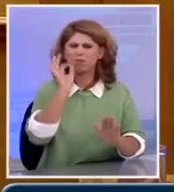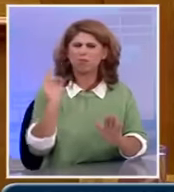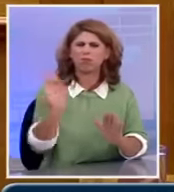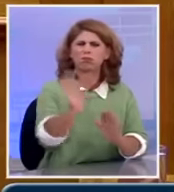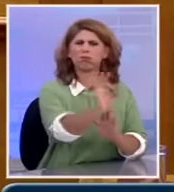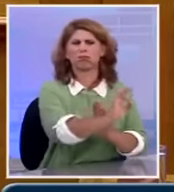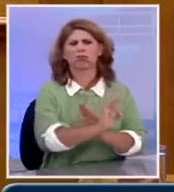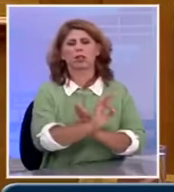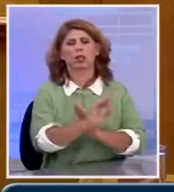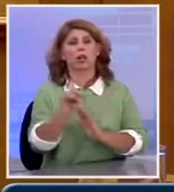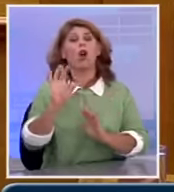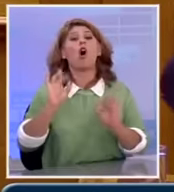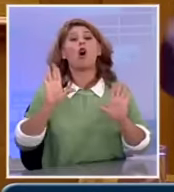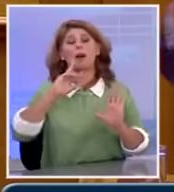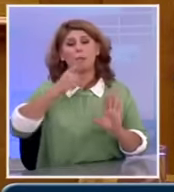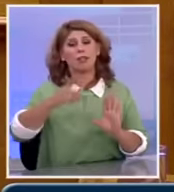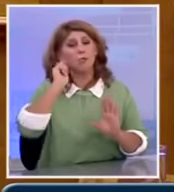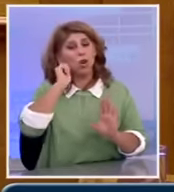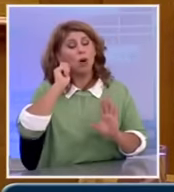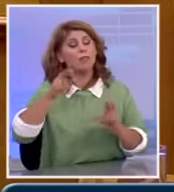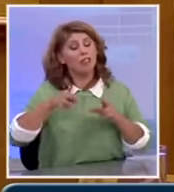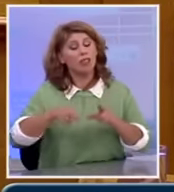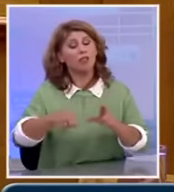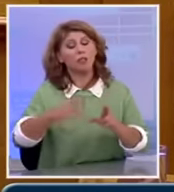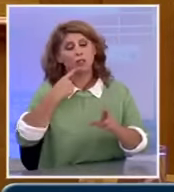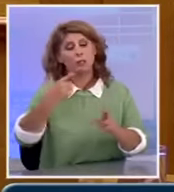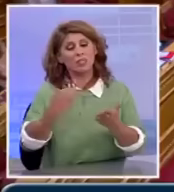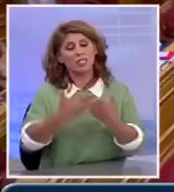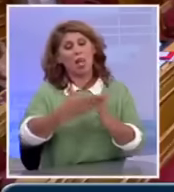ανεμιστήρα αναπάντητη με ονόματα και διευθύνσεις